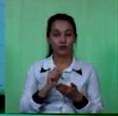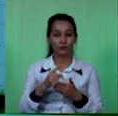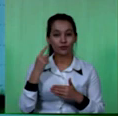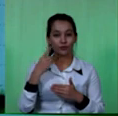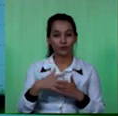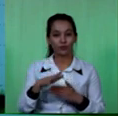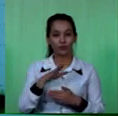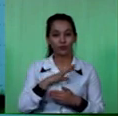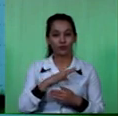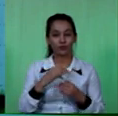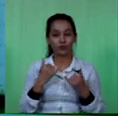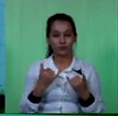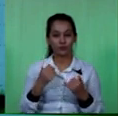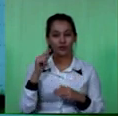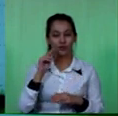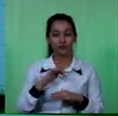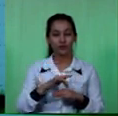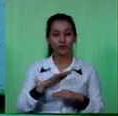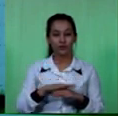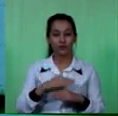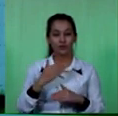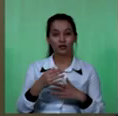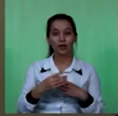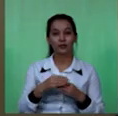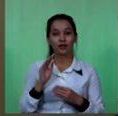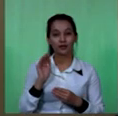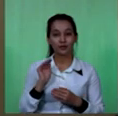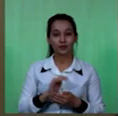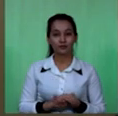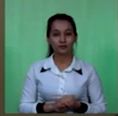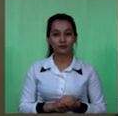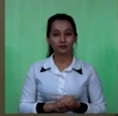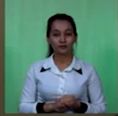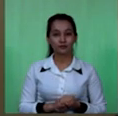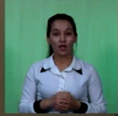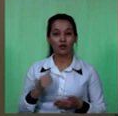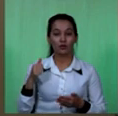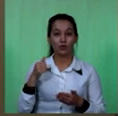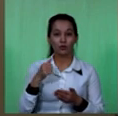bo'lsa, ana endi darsimizga yakun yasab, sizlar bilan xayrlashamiz.